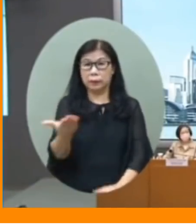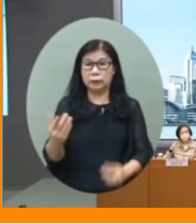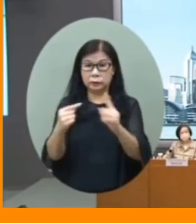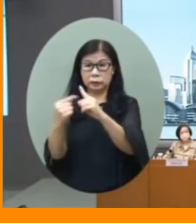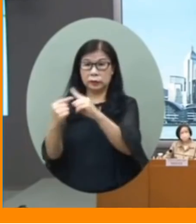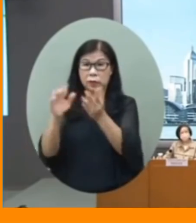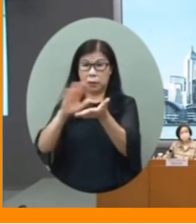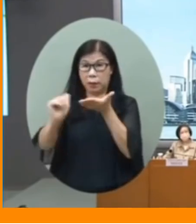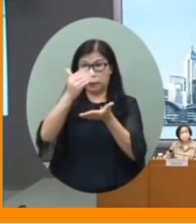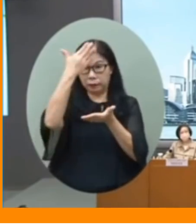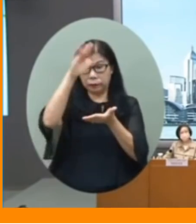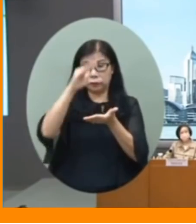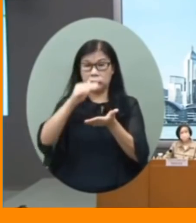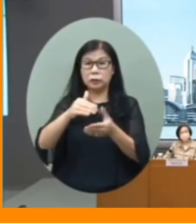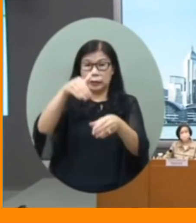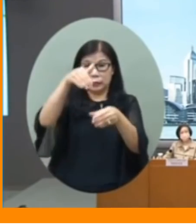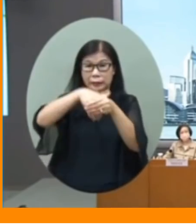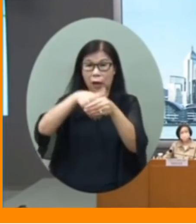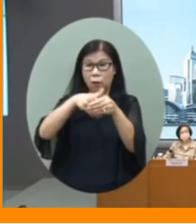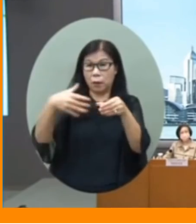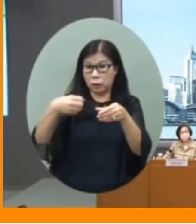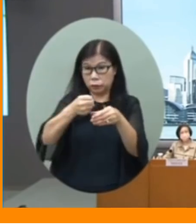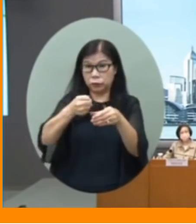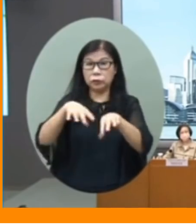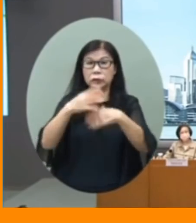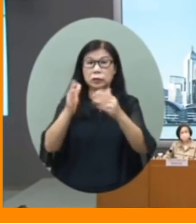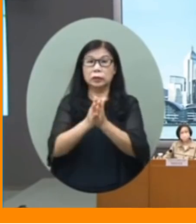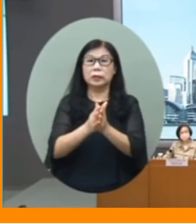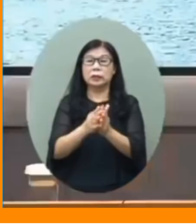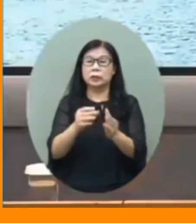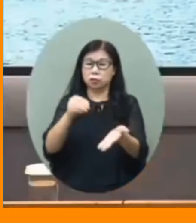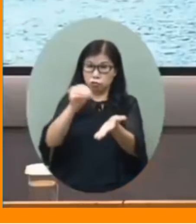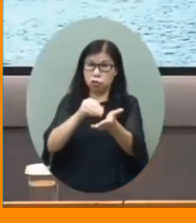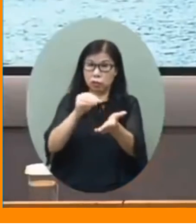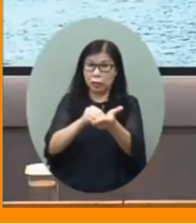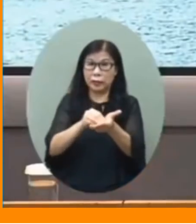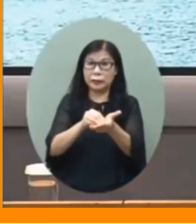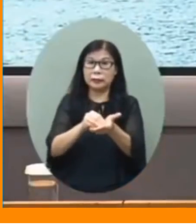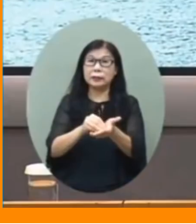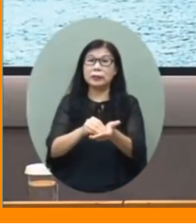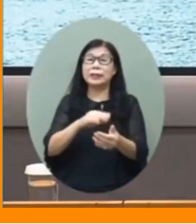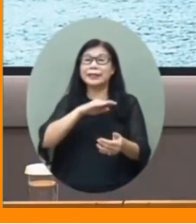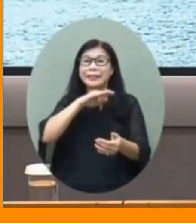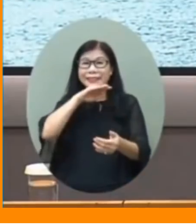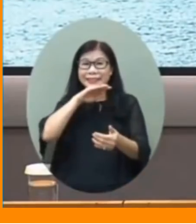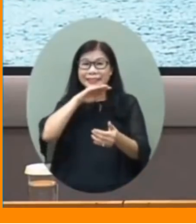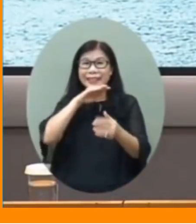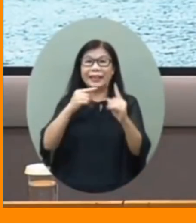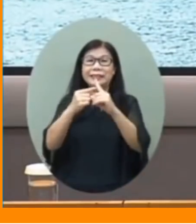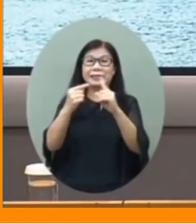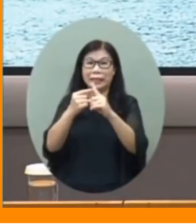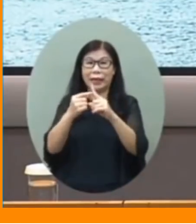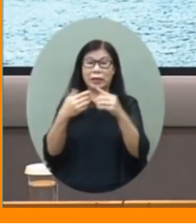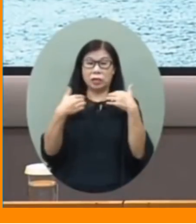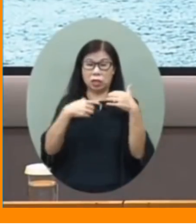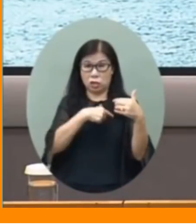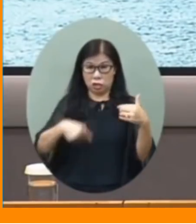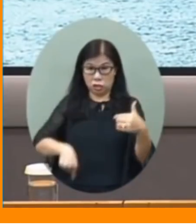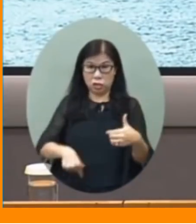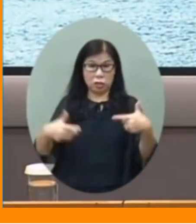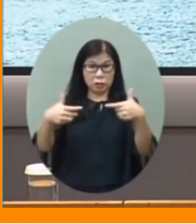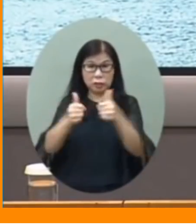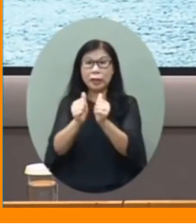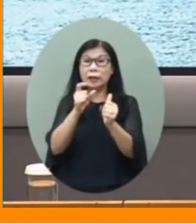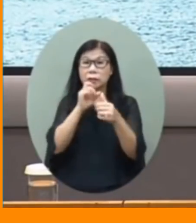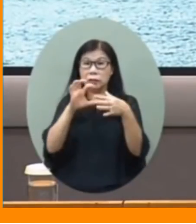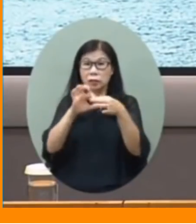清楚少少。選舉主任去作出某一個參選候選人係唔係有符合相